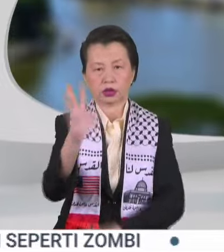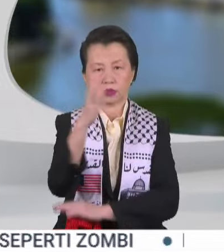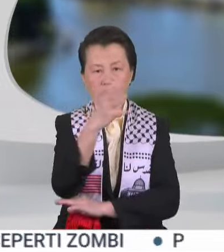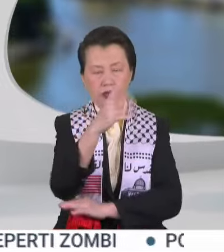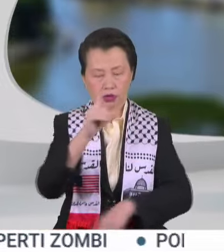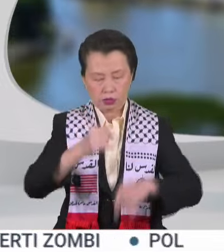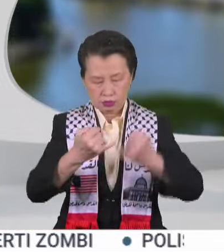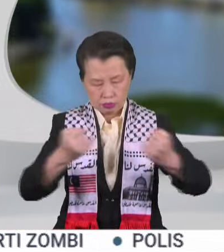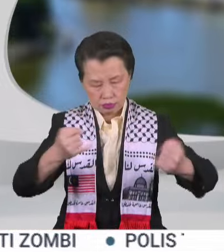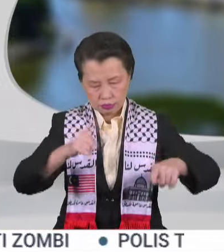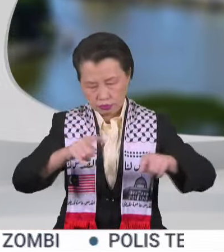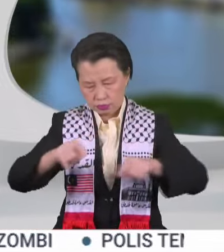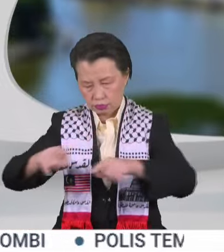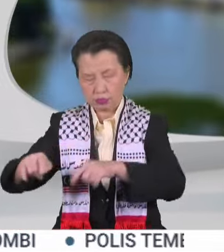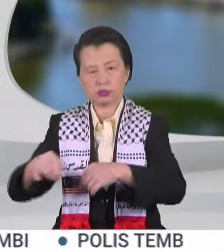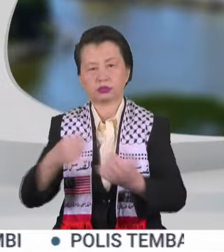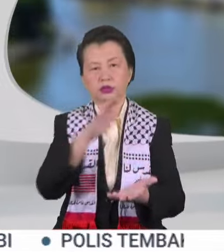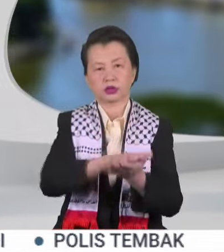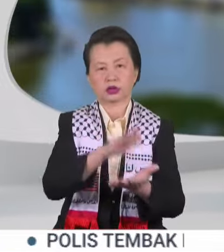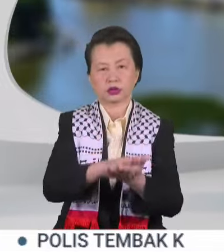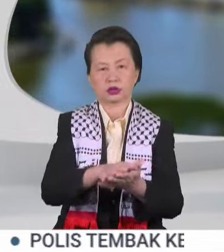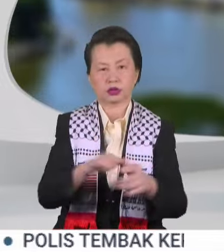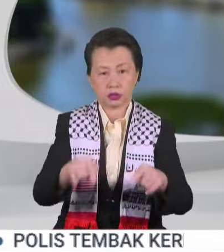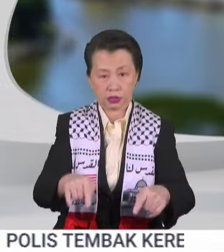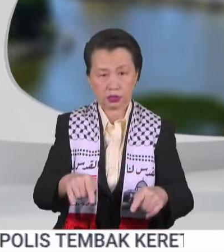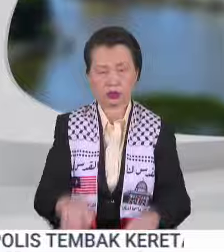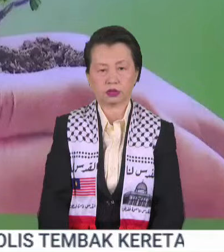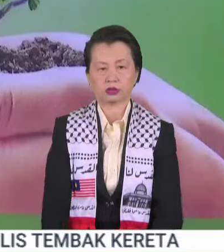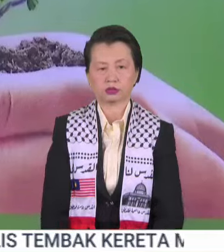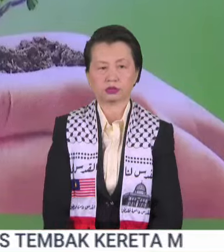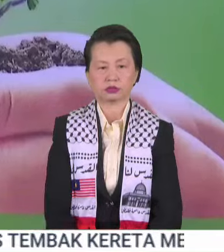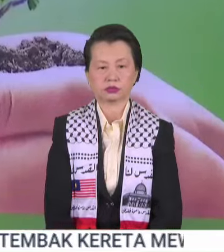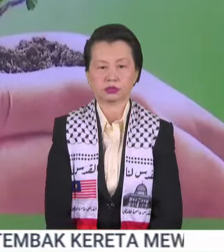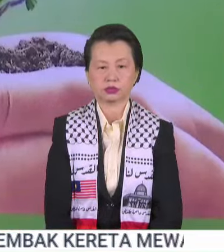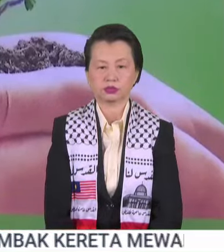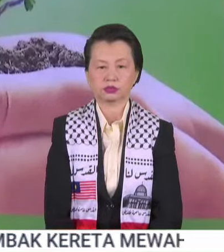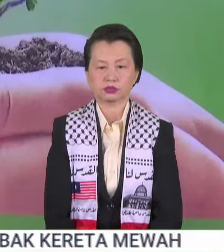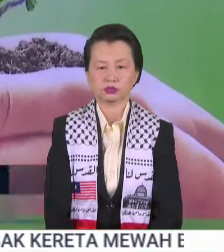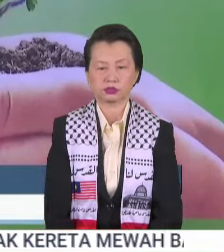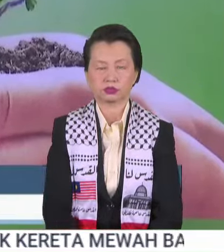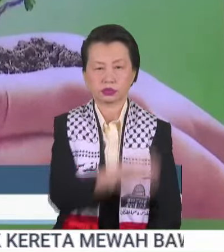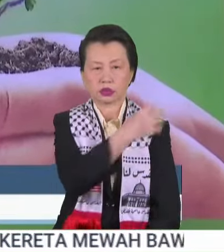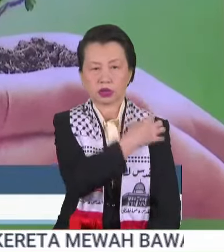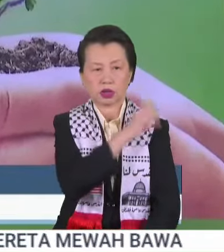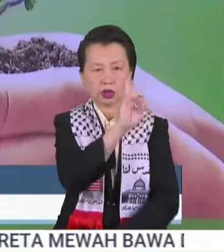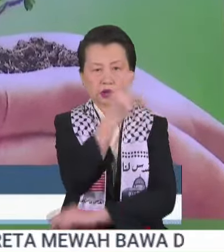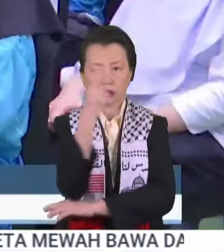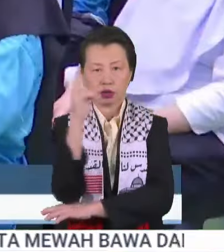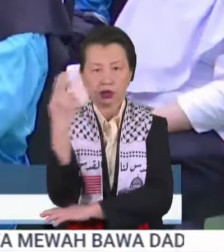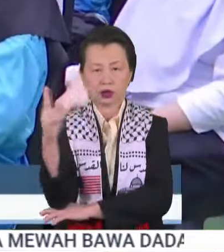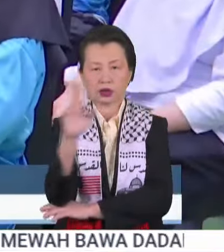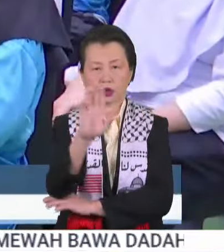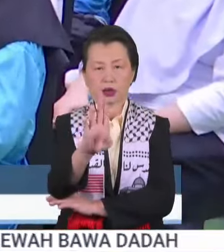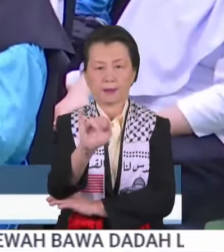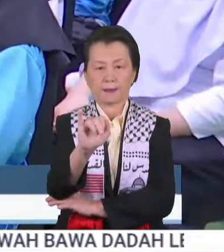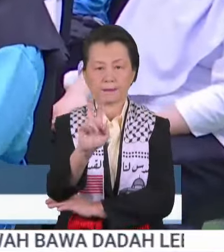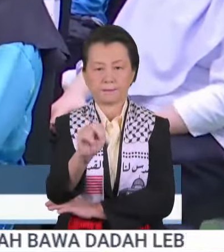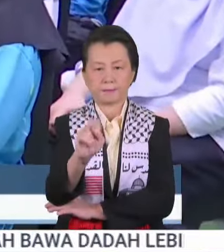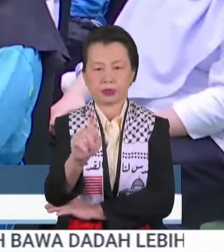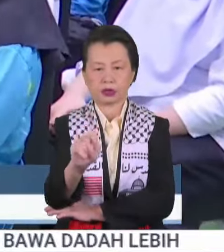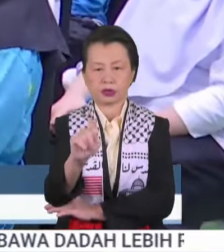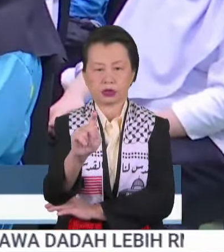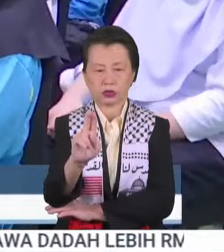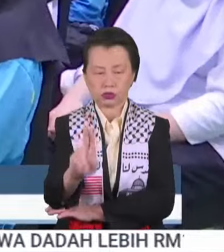pelbagai spesies di kawasan sekolah tersebut. Pegawai Hutan Wilayah Bintulu, Wang Chiong